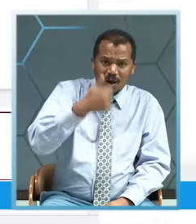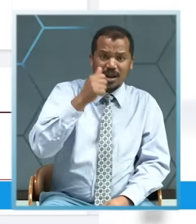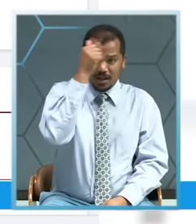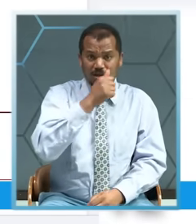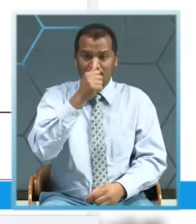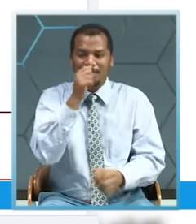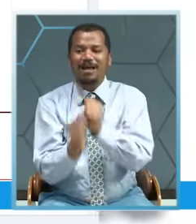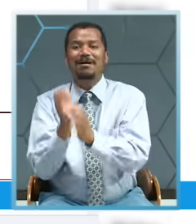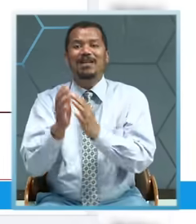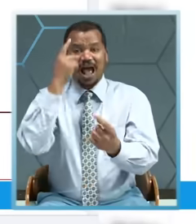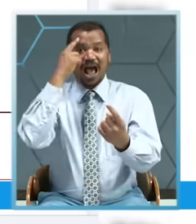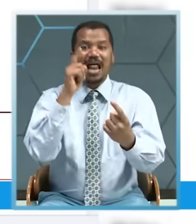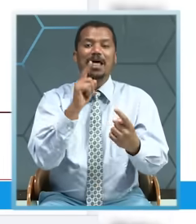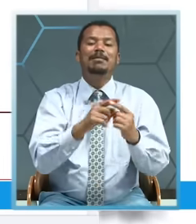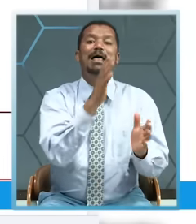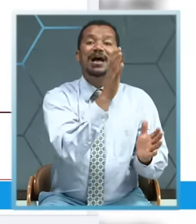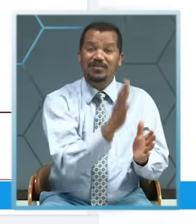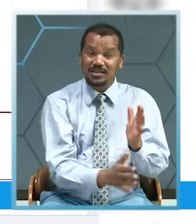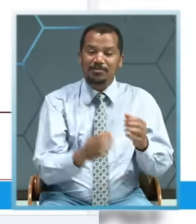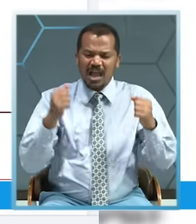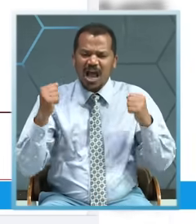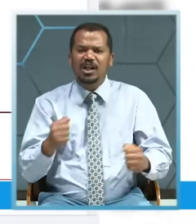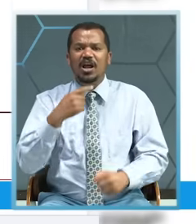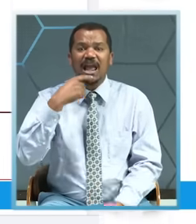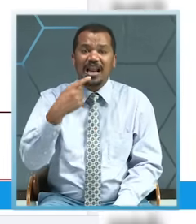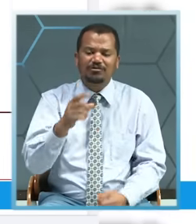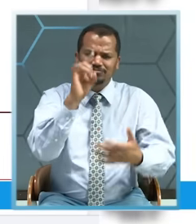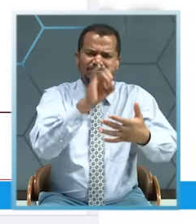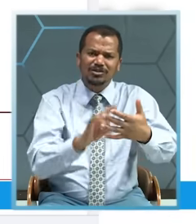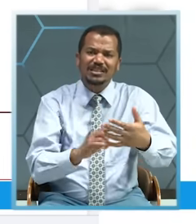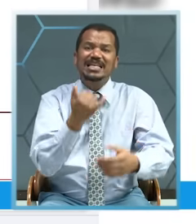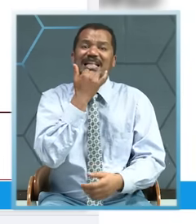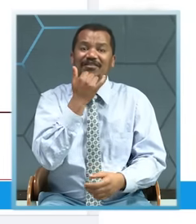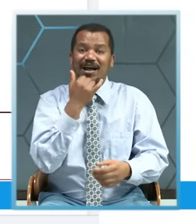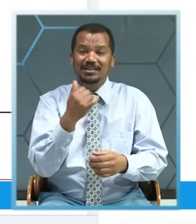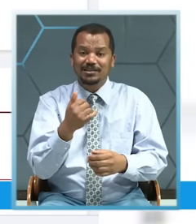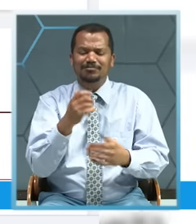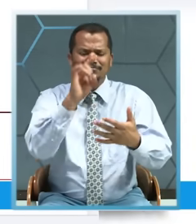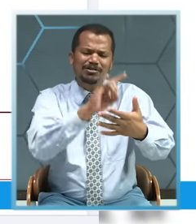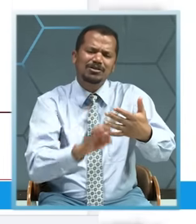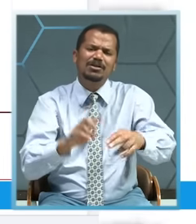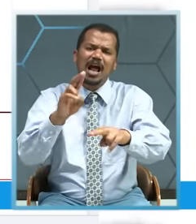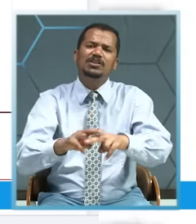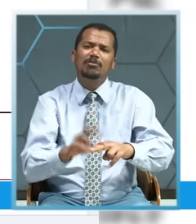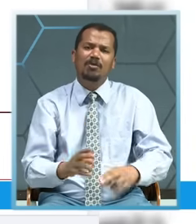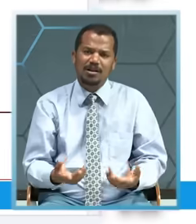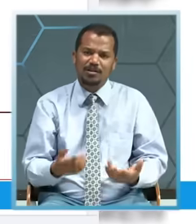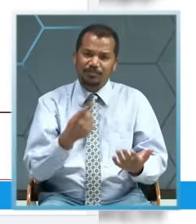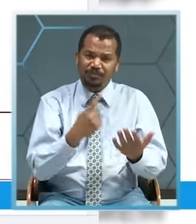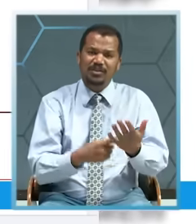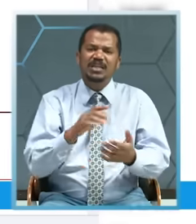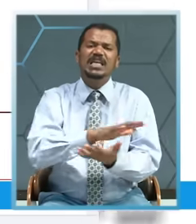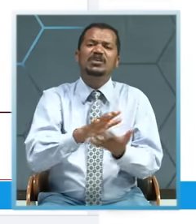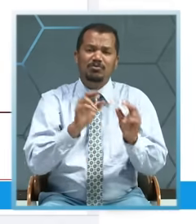እንዲሁም በዋናነት ኢትዮጵያን የማፍረስ ዓላማቸውን ለማስፈጸም ያስችላሉ ያሏቸውን ዝርዝር የጥፋት ስልቶችንም በዝርዝር